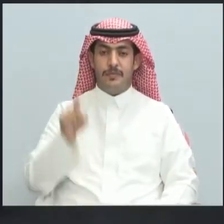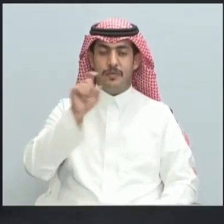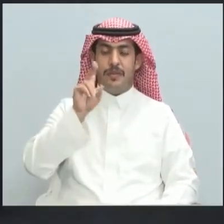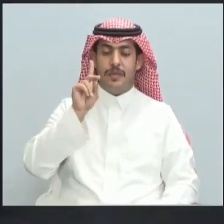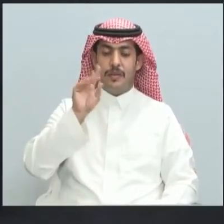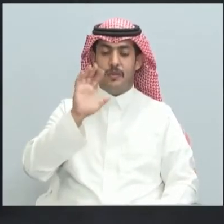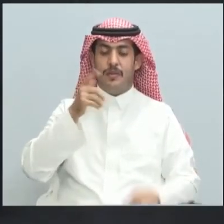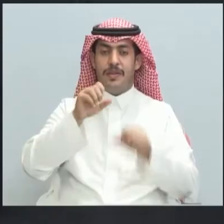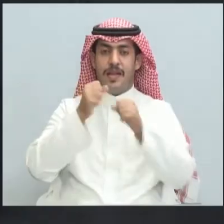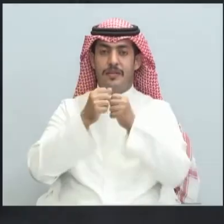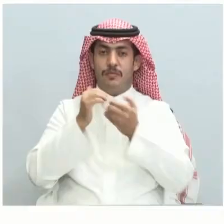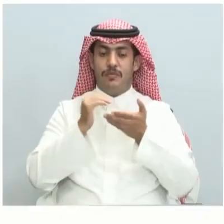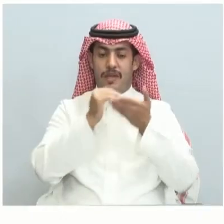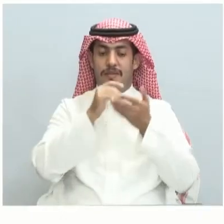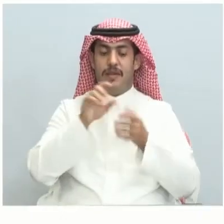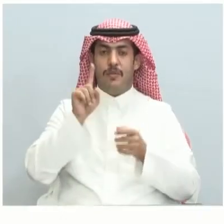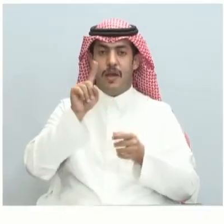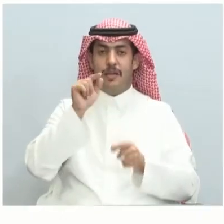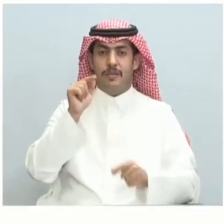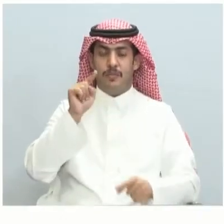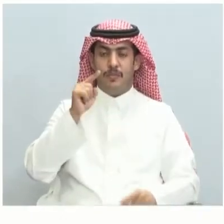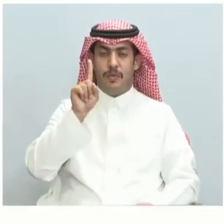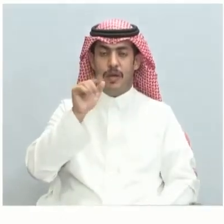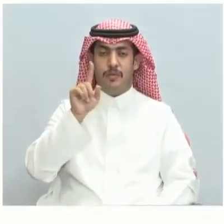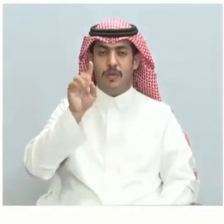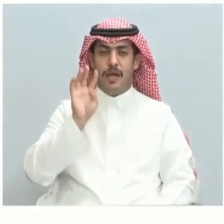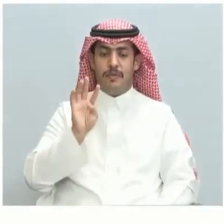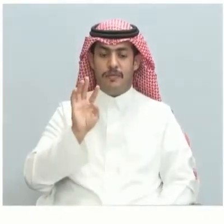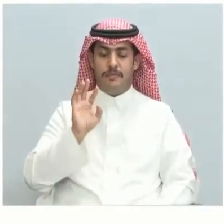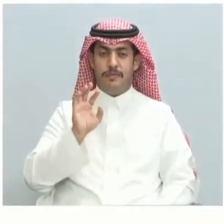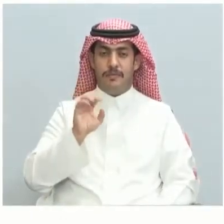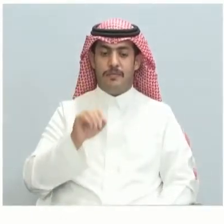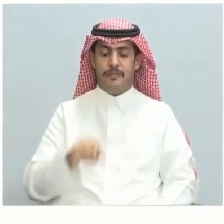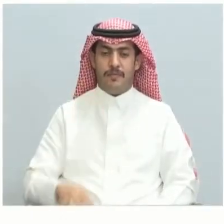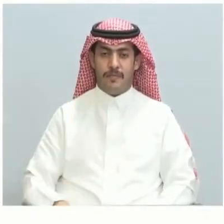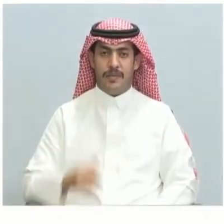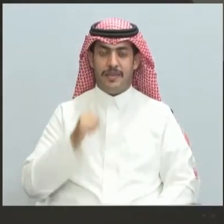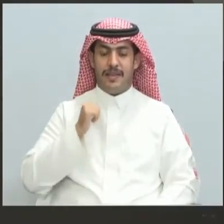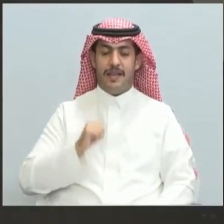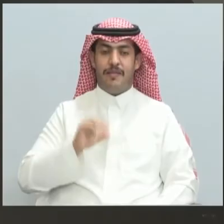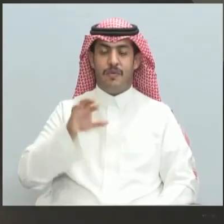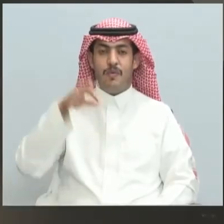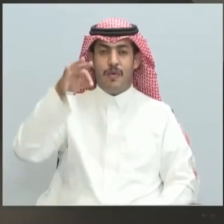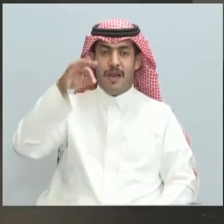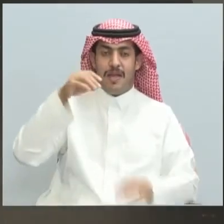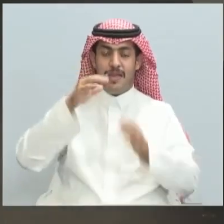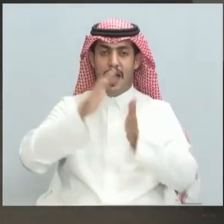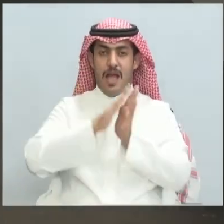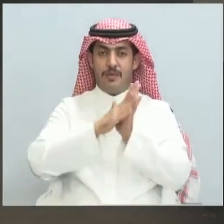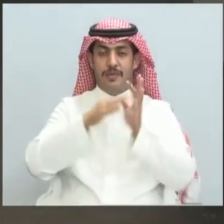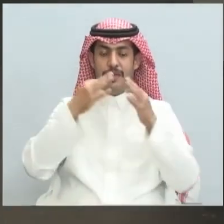الثاني ما الكسر المكافئ للعدد واحد وربع ما رايكم لدينا هنا ابنائي وبناتي ورقه كامله مضلله